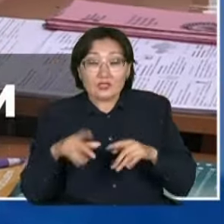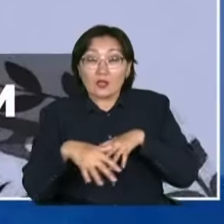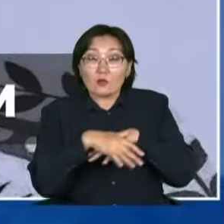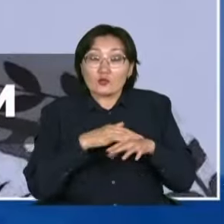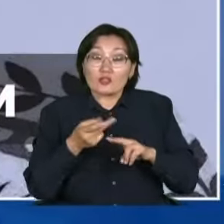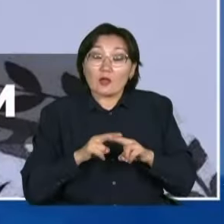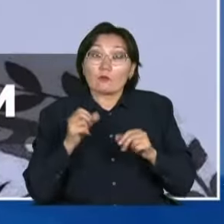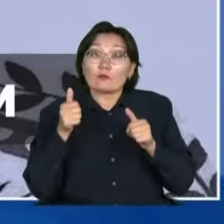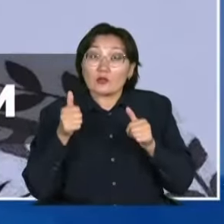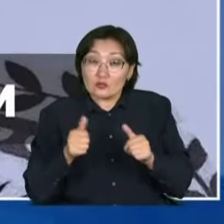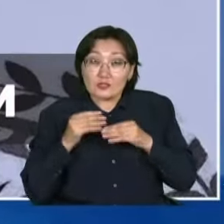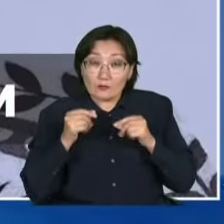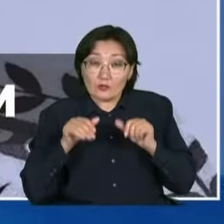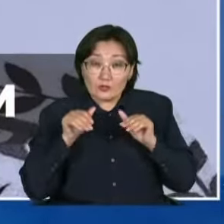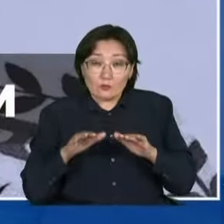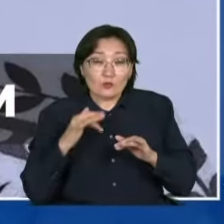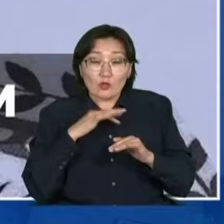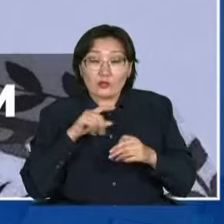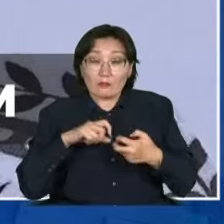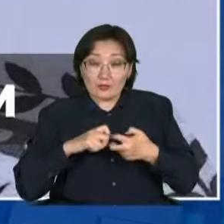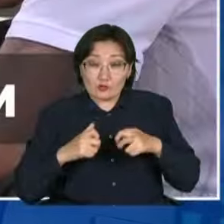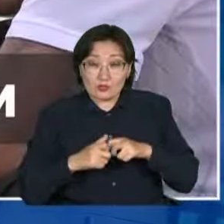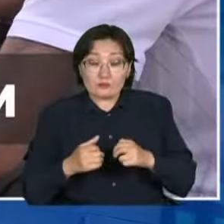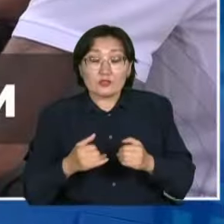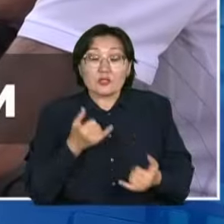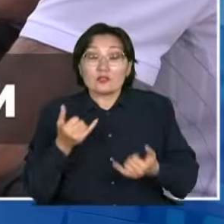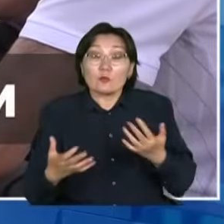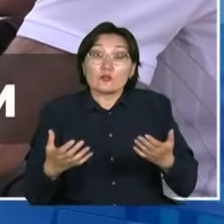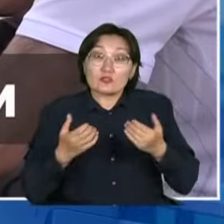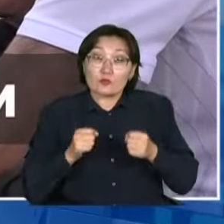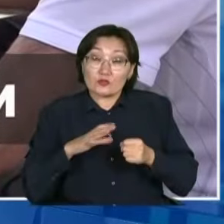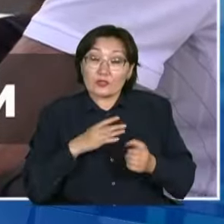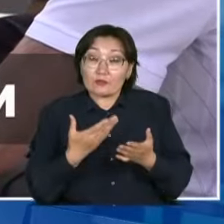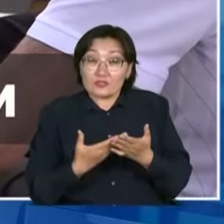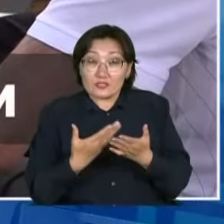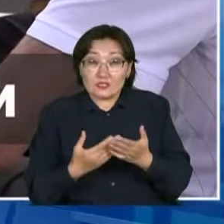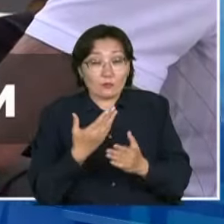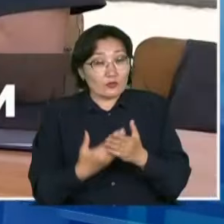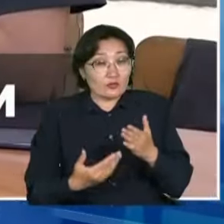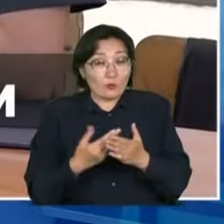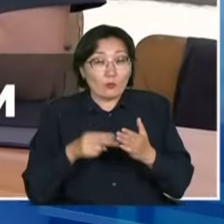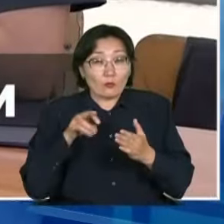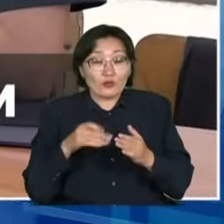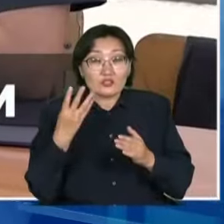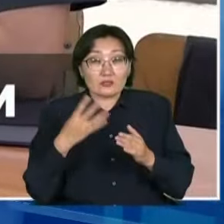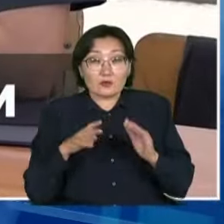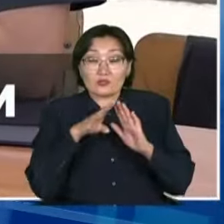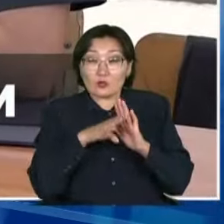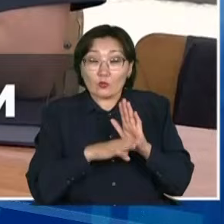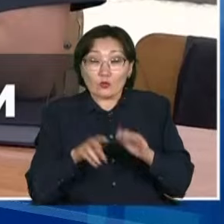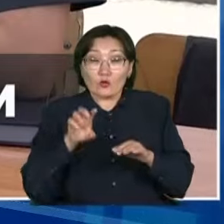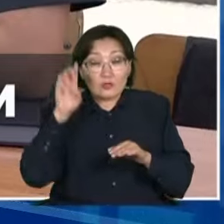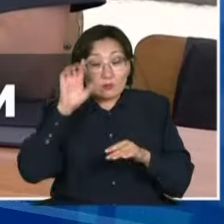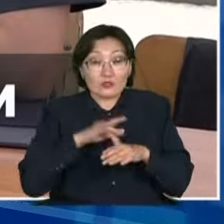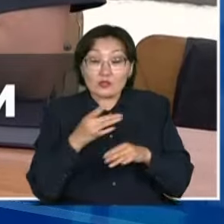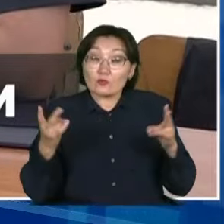положительно сказывается на решении многих проблем. Для услугополучателей были представлены консультации по 40 видам госуслуг.